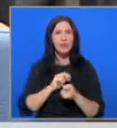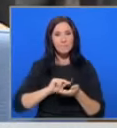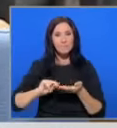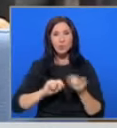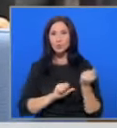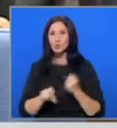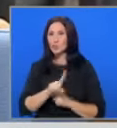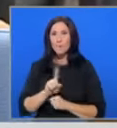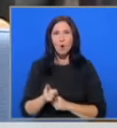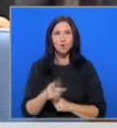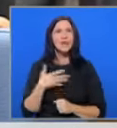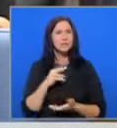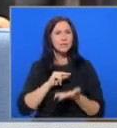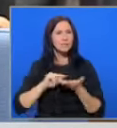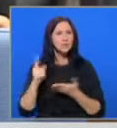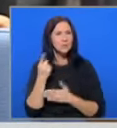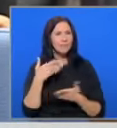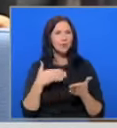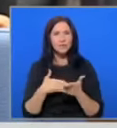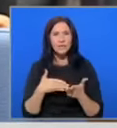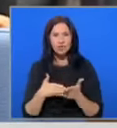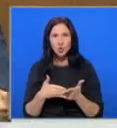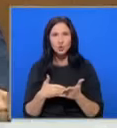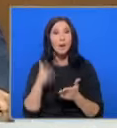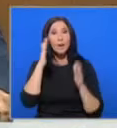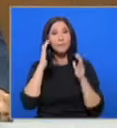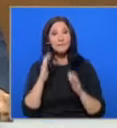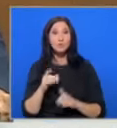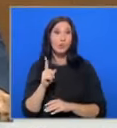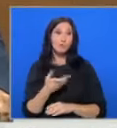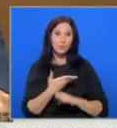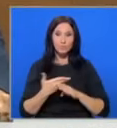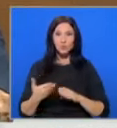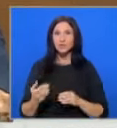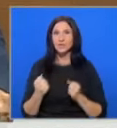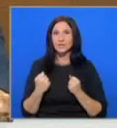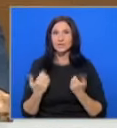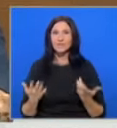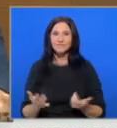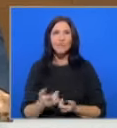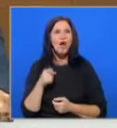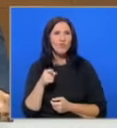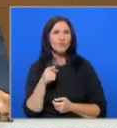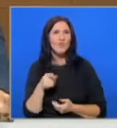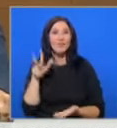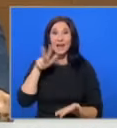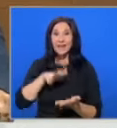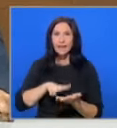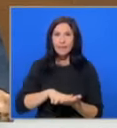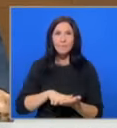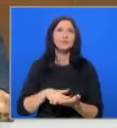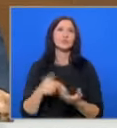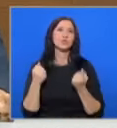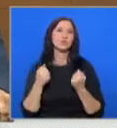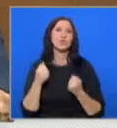могат. И искат да я пишат само защото правителството да може да продължи да съществува. Това да е легитимацията на съществуването